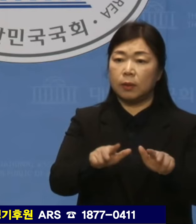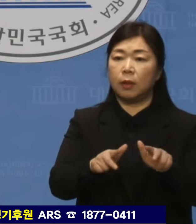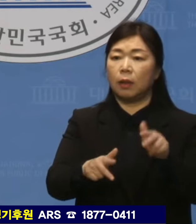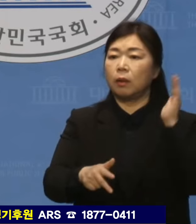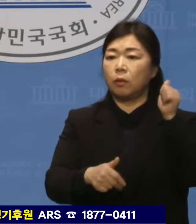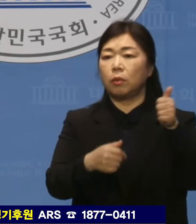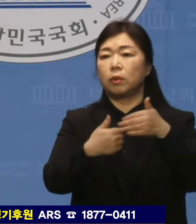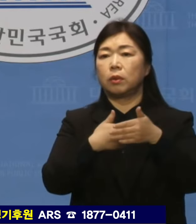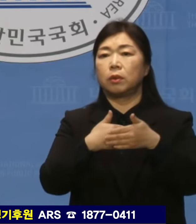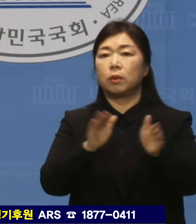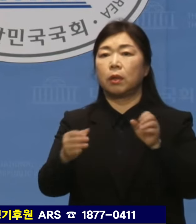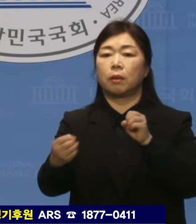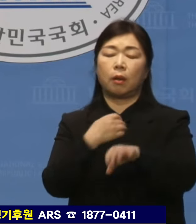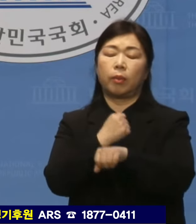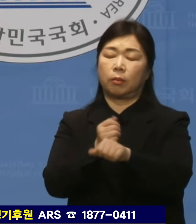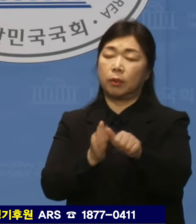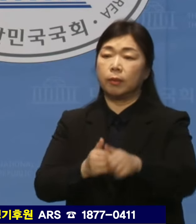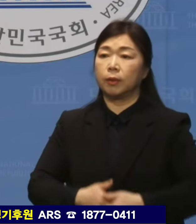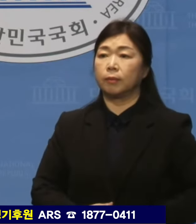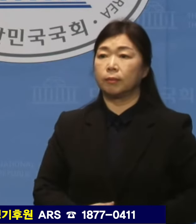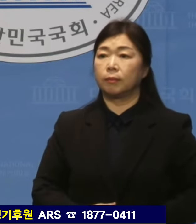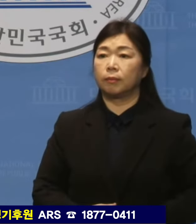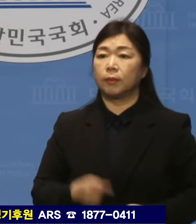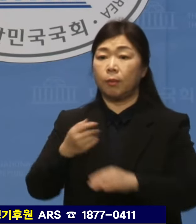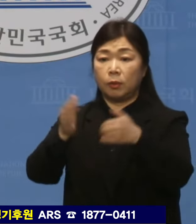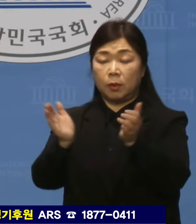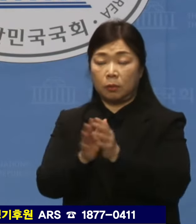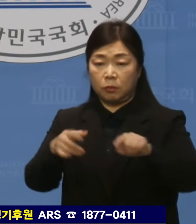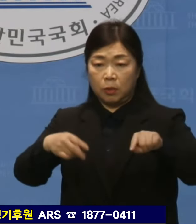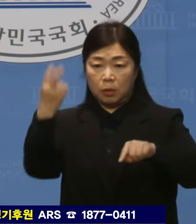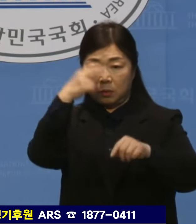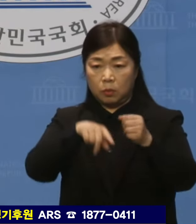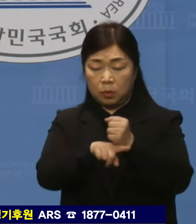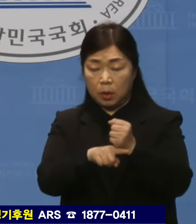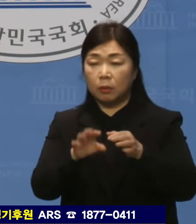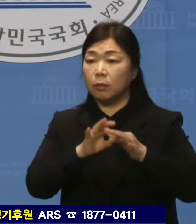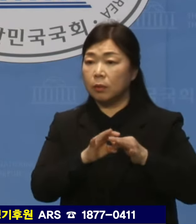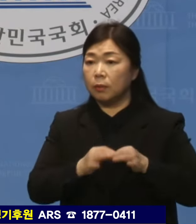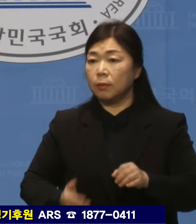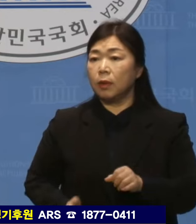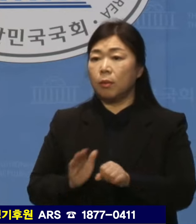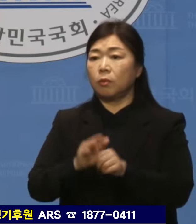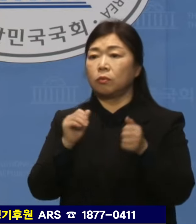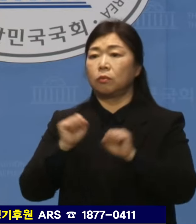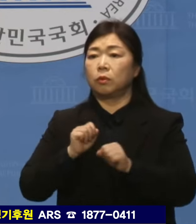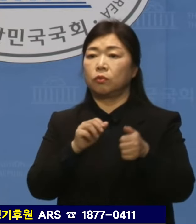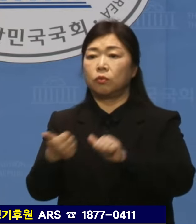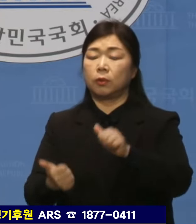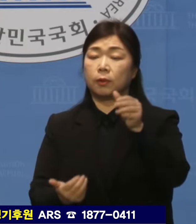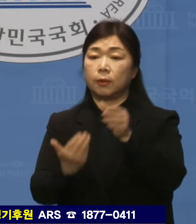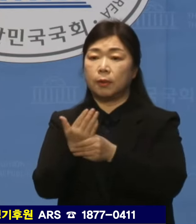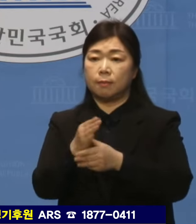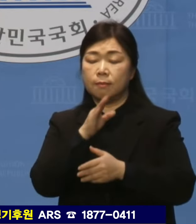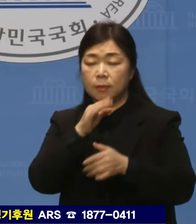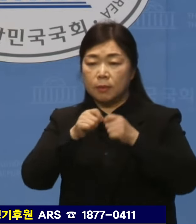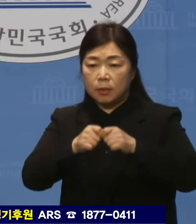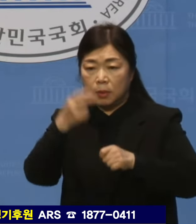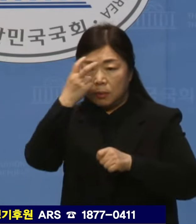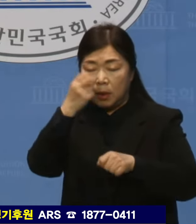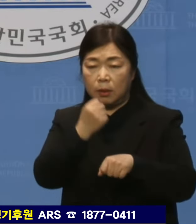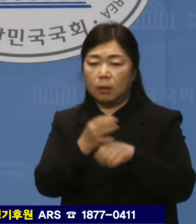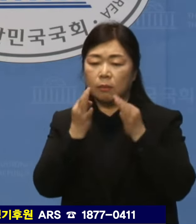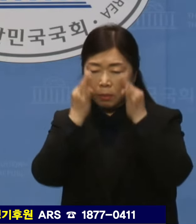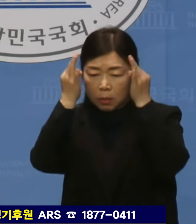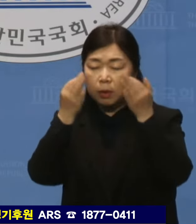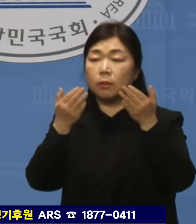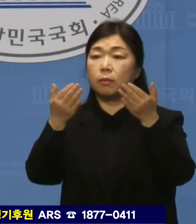할례입니다 더당 정 의 해병대원 순직 사건의 진실을 밝히는데